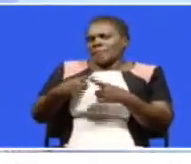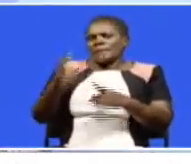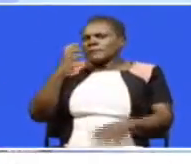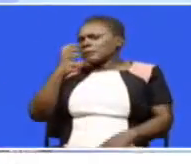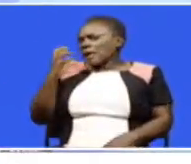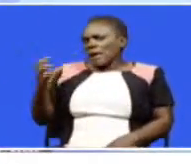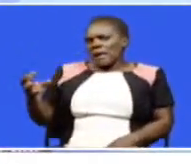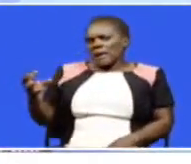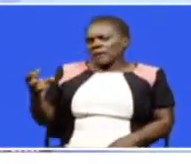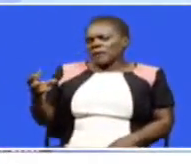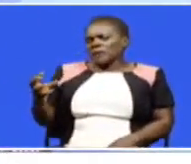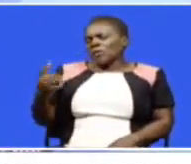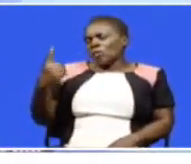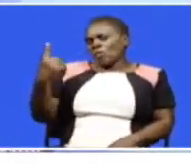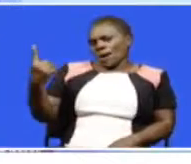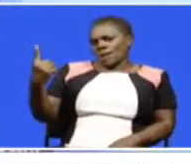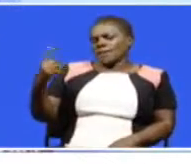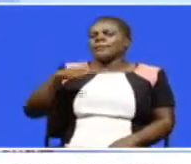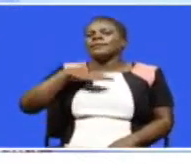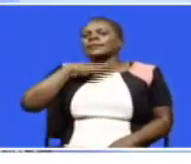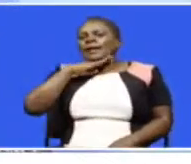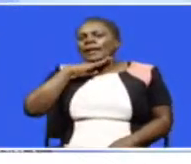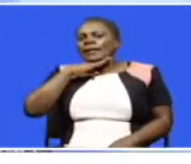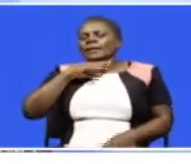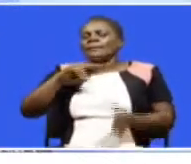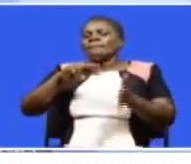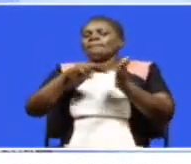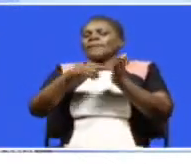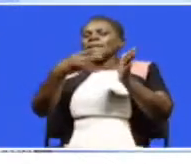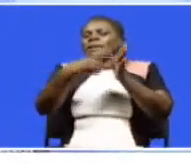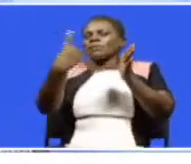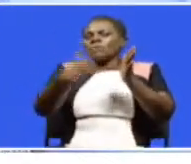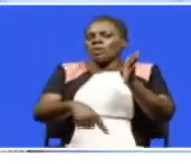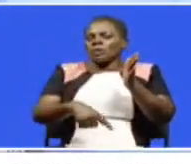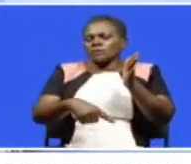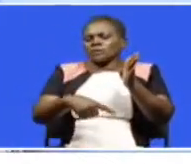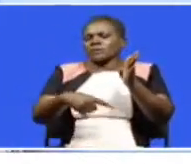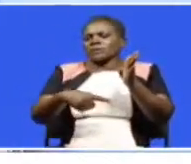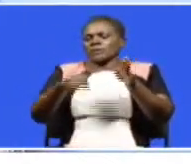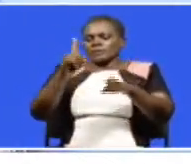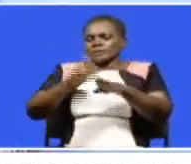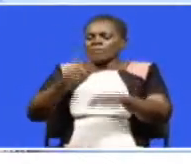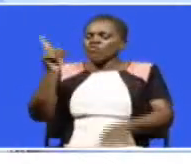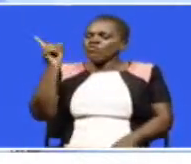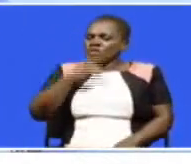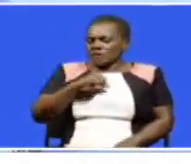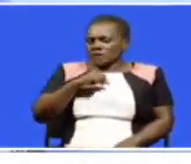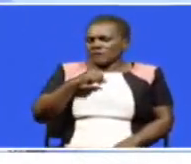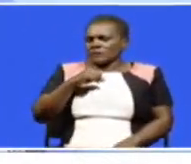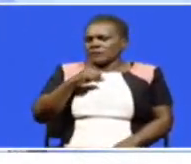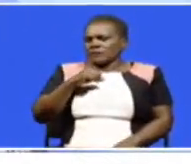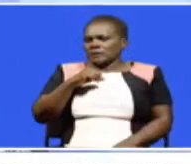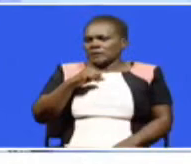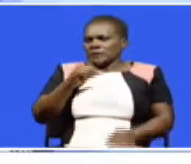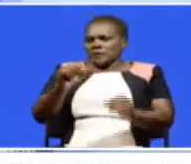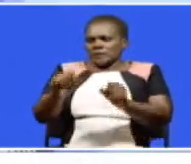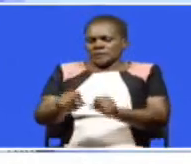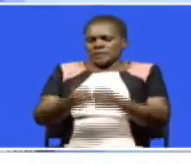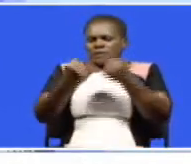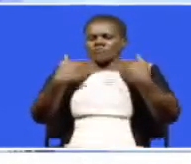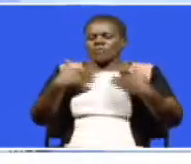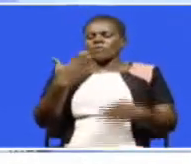Unfortunately tumepoteza mtu mmoja. Kwa hivyo at the end of the exercise tumehesabu wale watu walikuwa